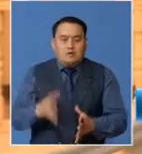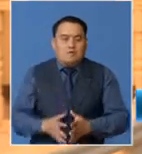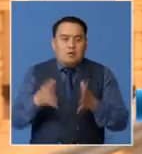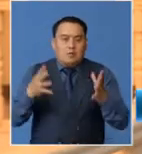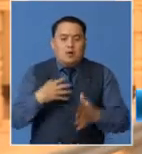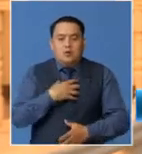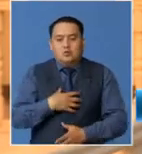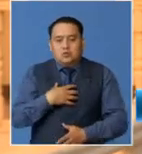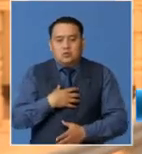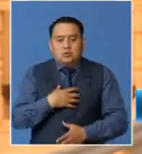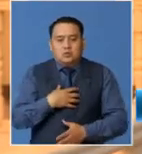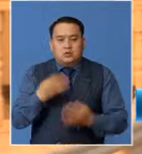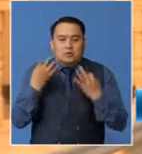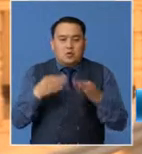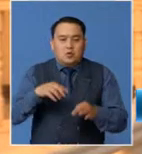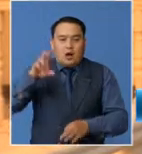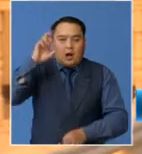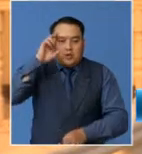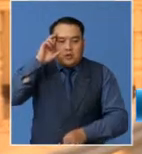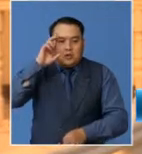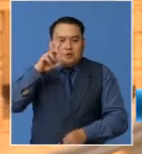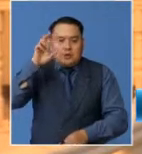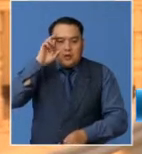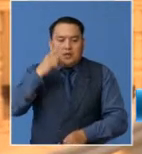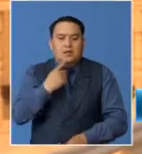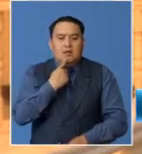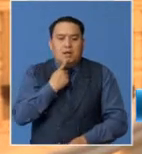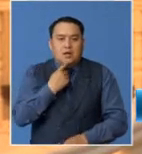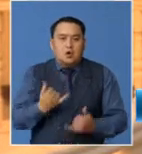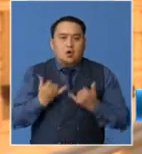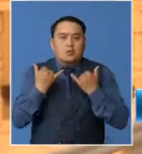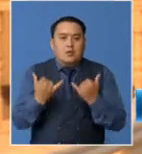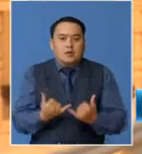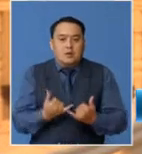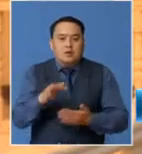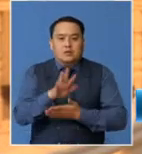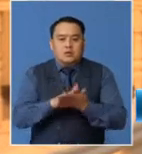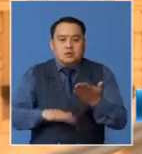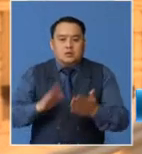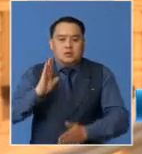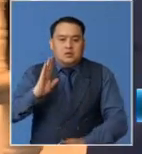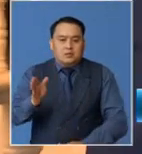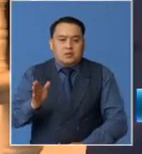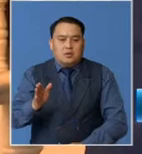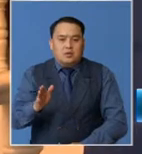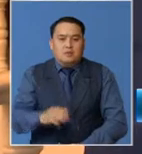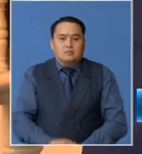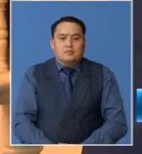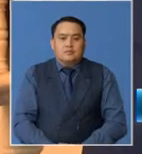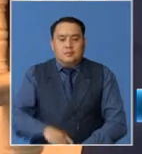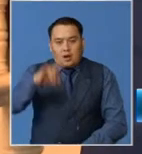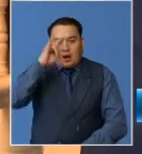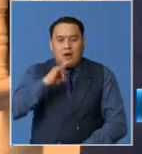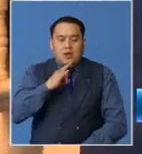де егемен Қазақстанның мемлекеттік тілге деген құрметі ары қарай жалғаса береді. Қазақ